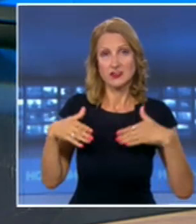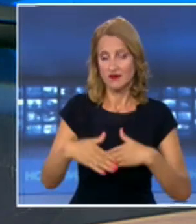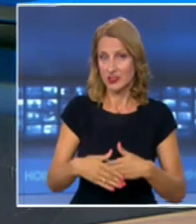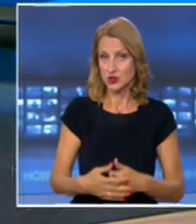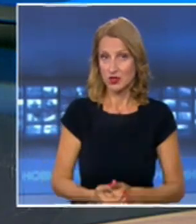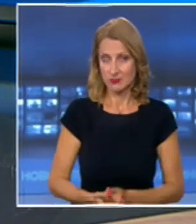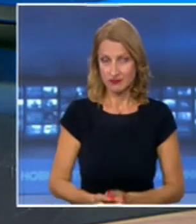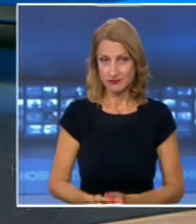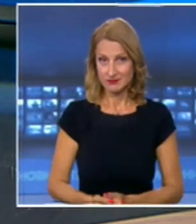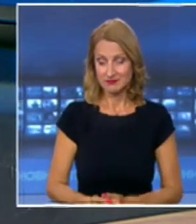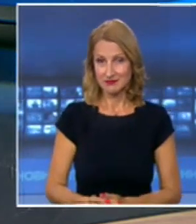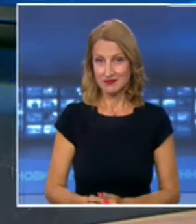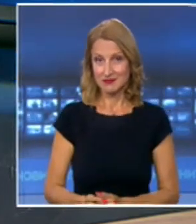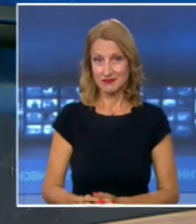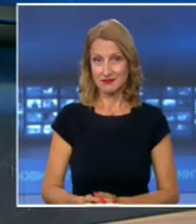Здравей!